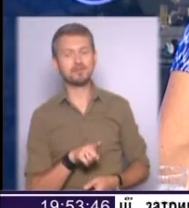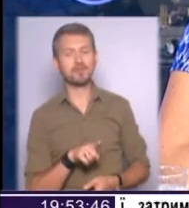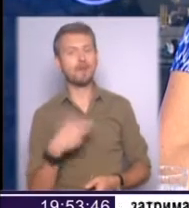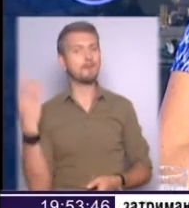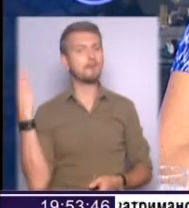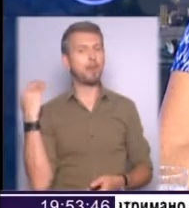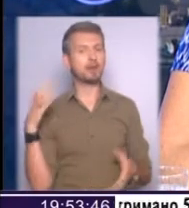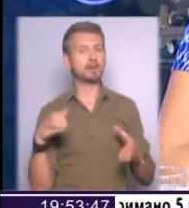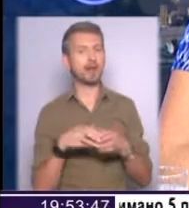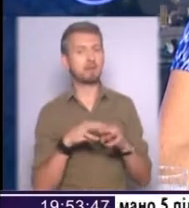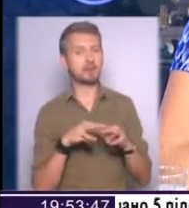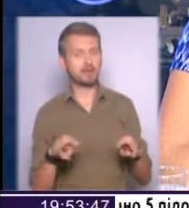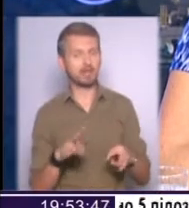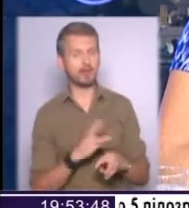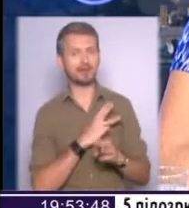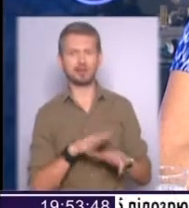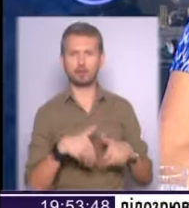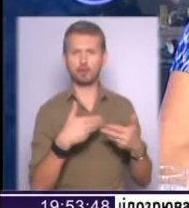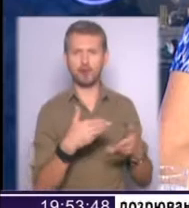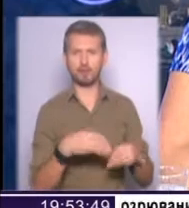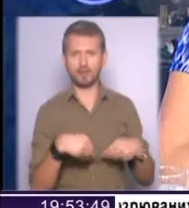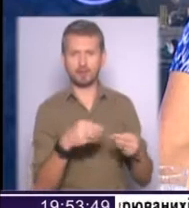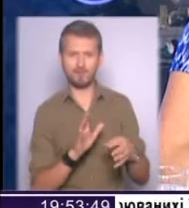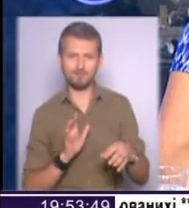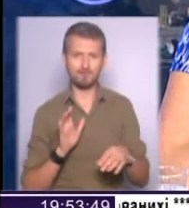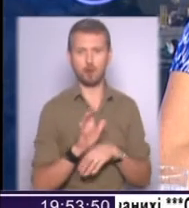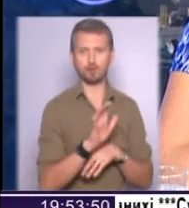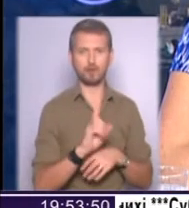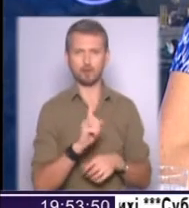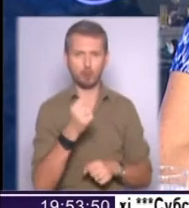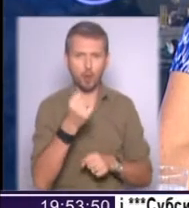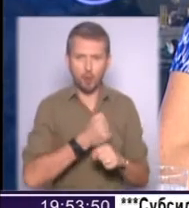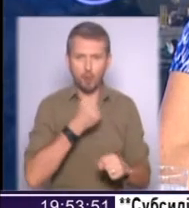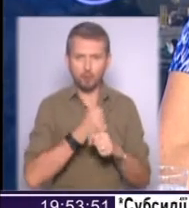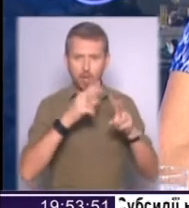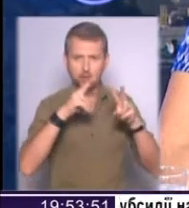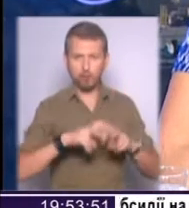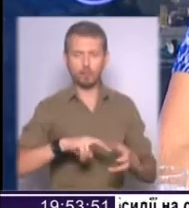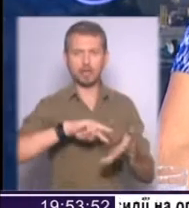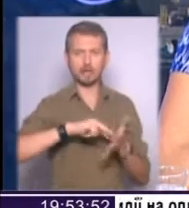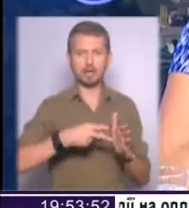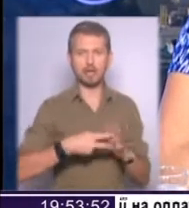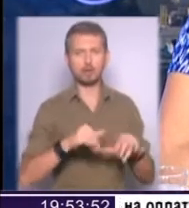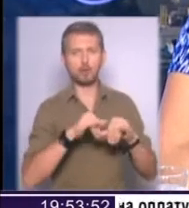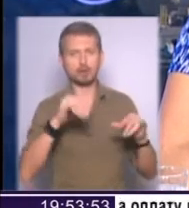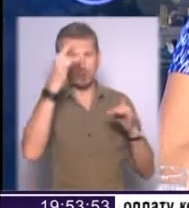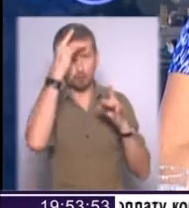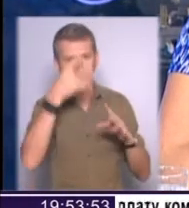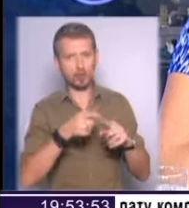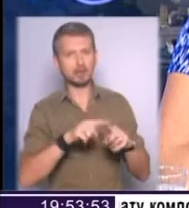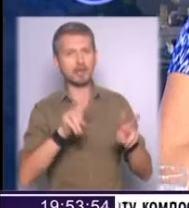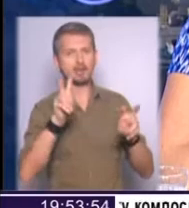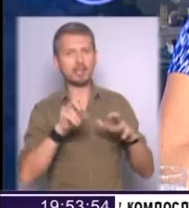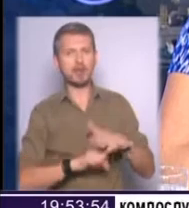попередній склад міністерства ініціював, давав поштовх для того, аби опрацьовувати стратегію розвитку культури, це називається